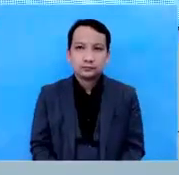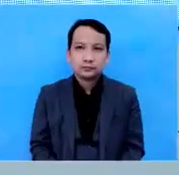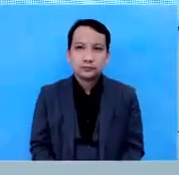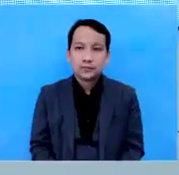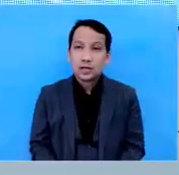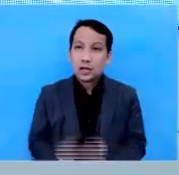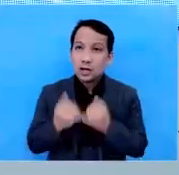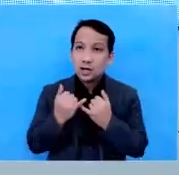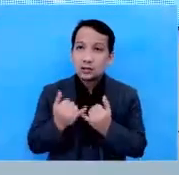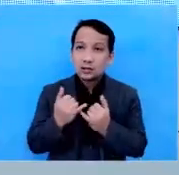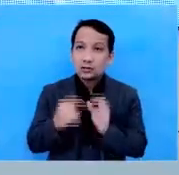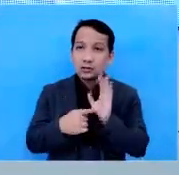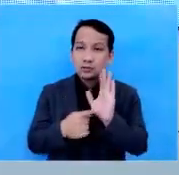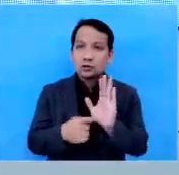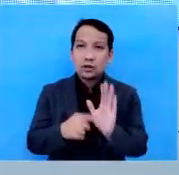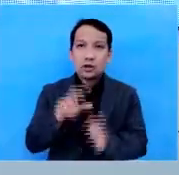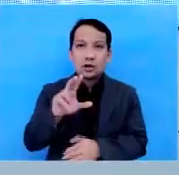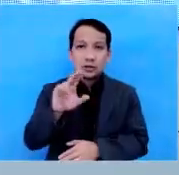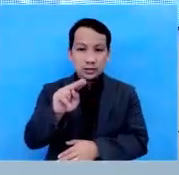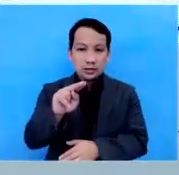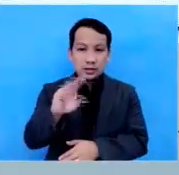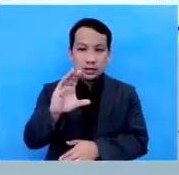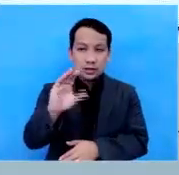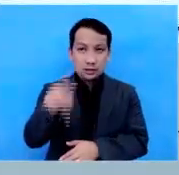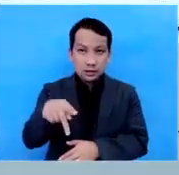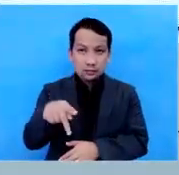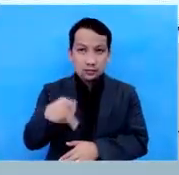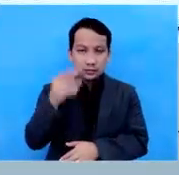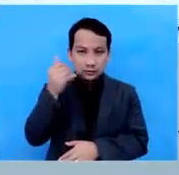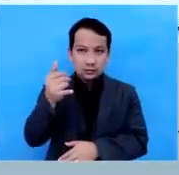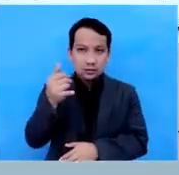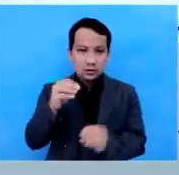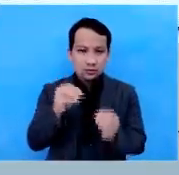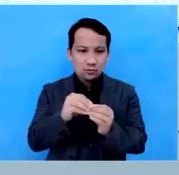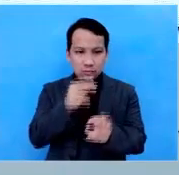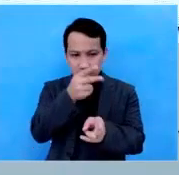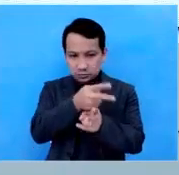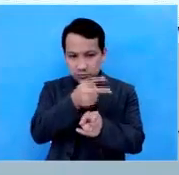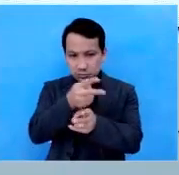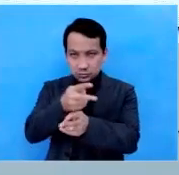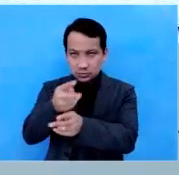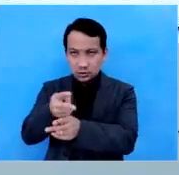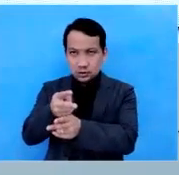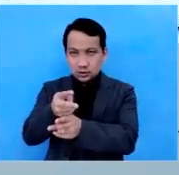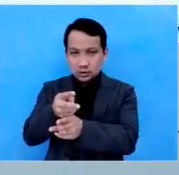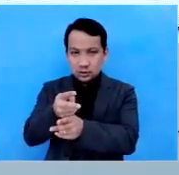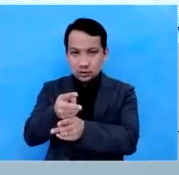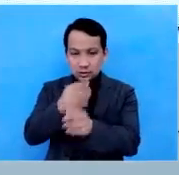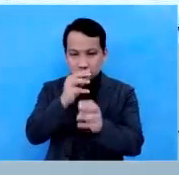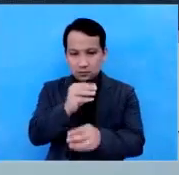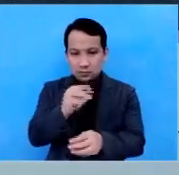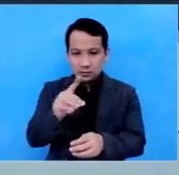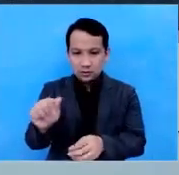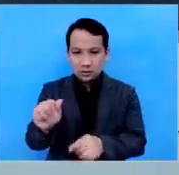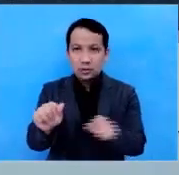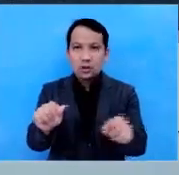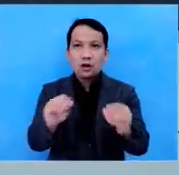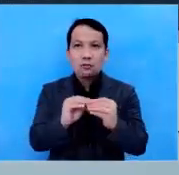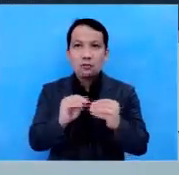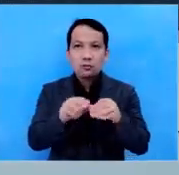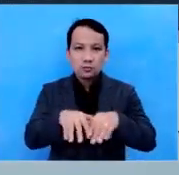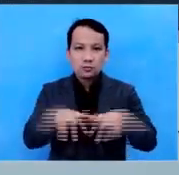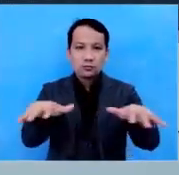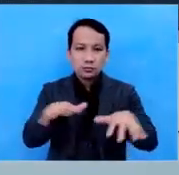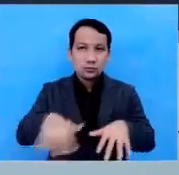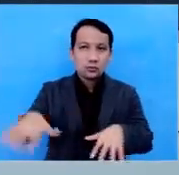Ngayong suspindido na ang no contact apprehension policy, mas bantay sarado ng mga MMDA enforcer ang mga pangunahing kalsada sa